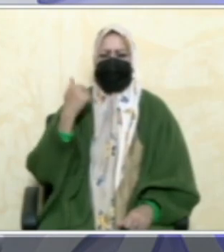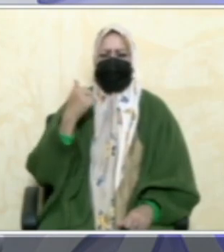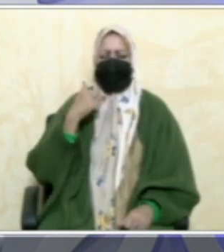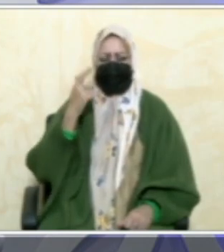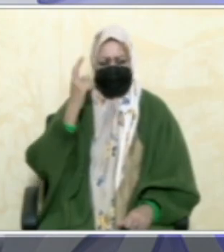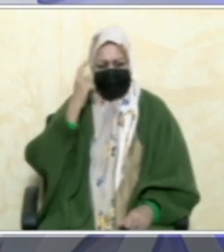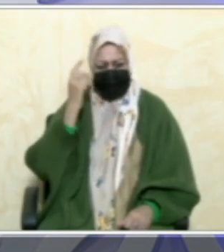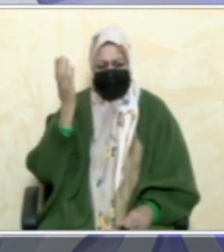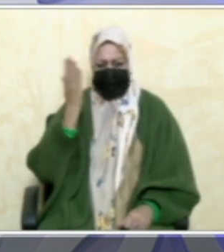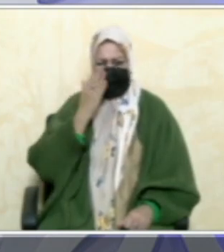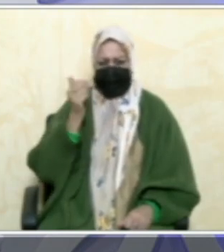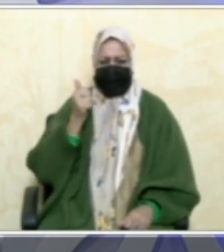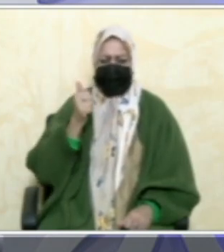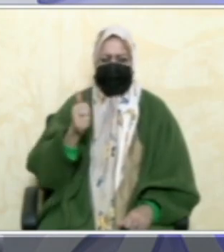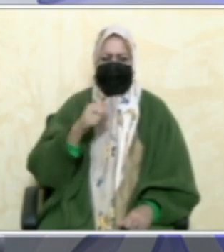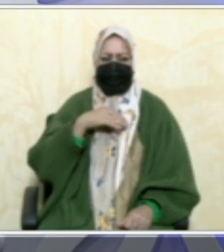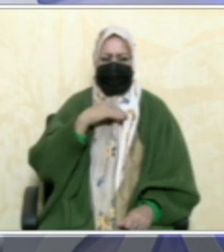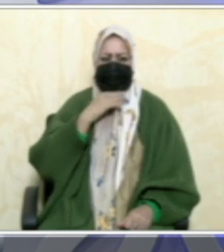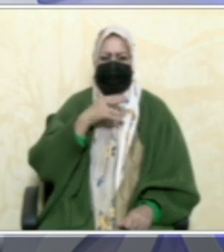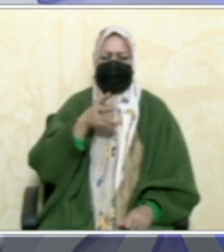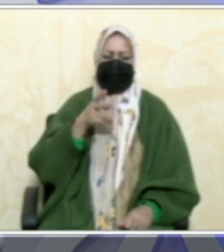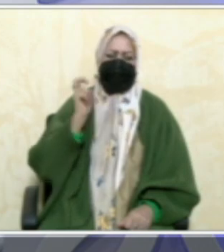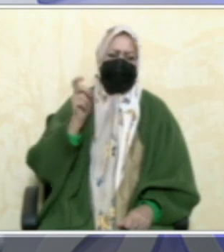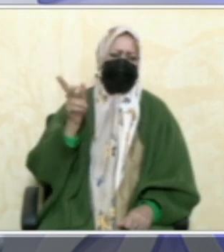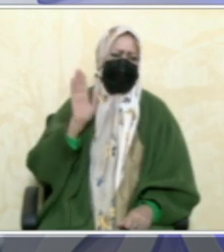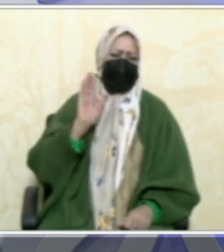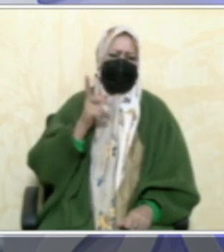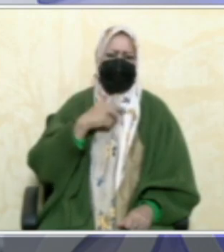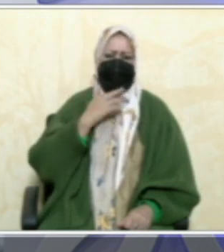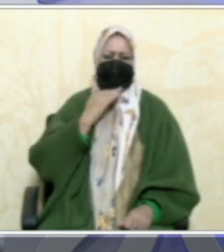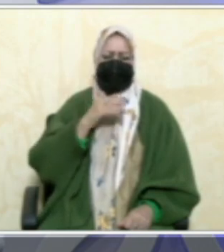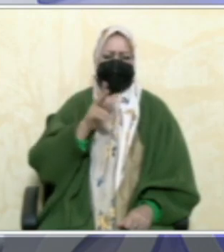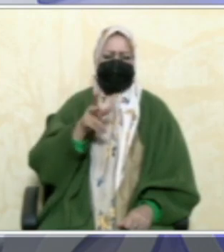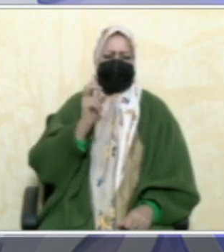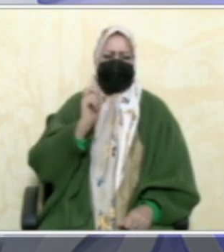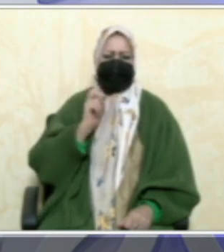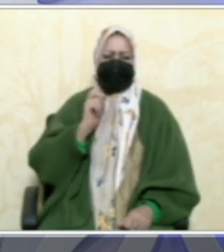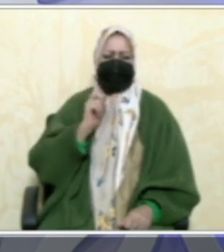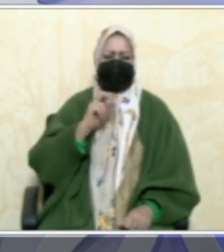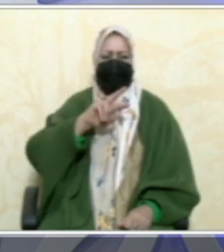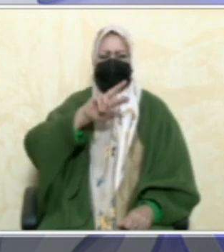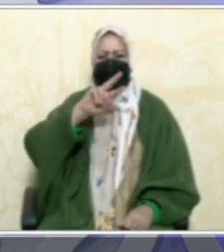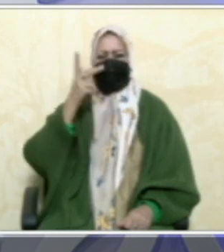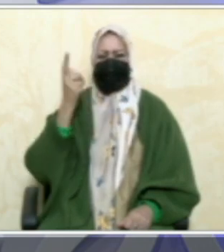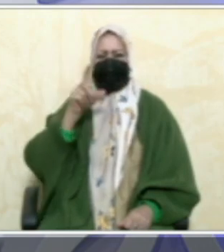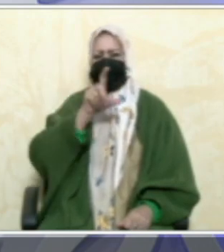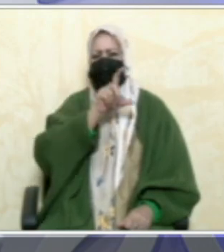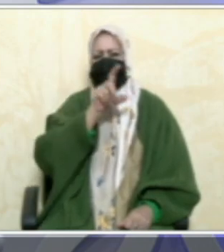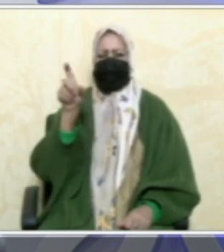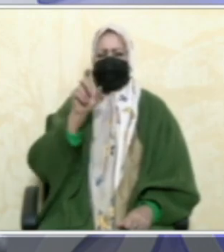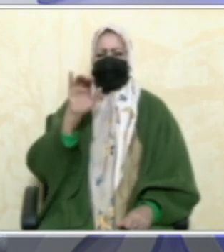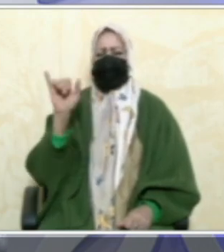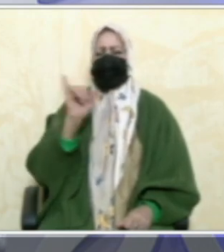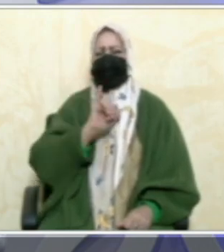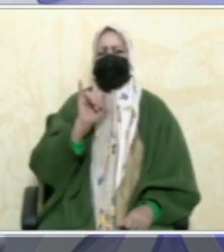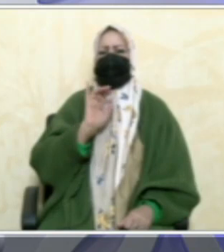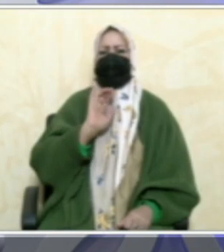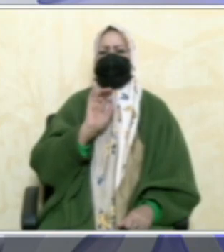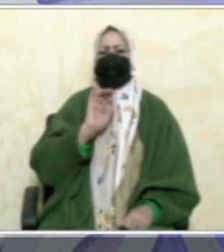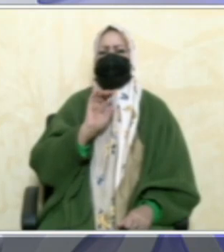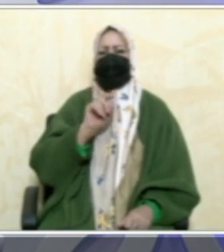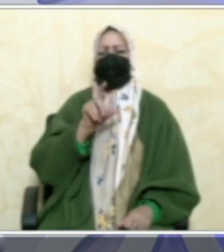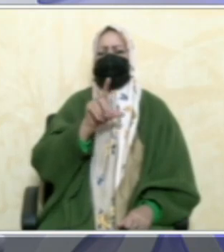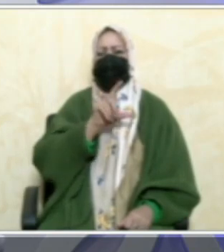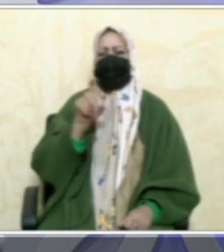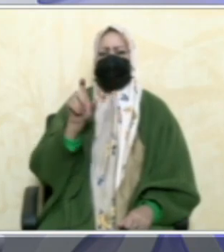قال علاش نختاروا العلمانيين ما اختاروش الإسلاميين؟ قال لأن الإسلاميين هدفهم الوصول